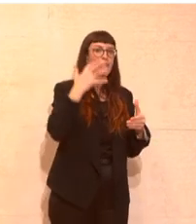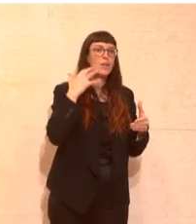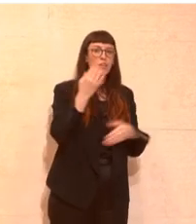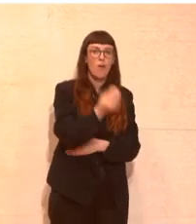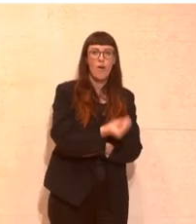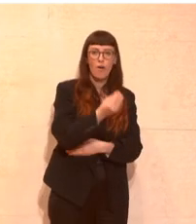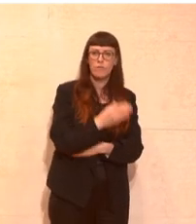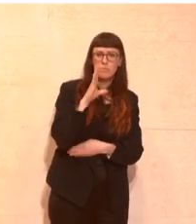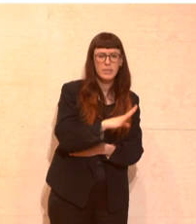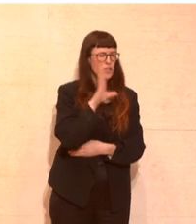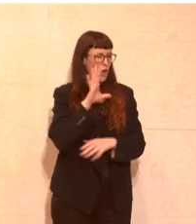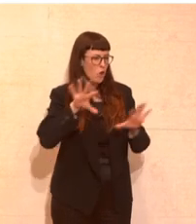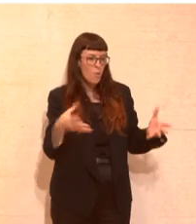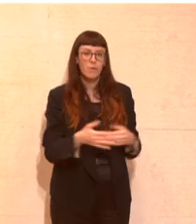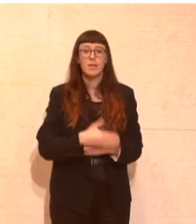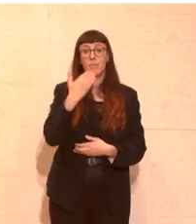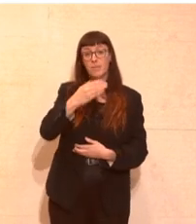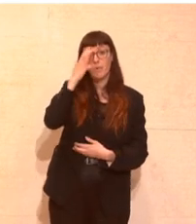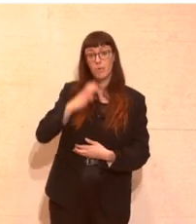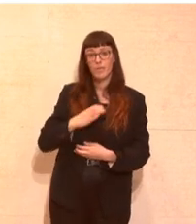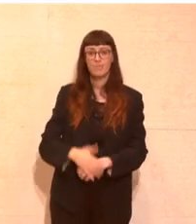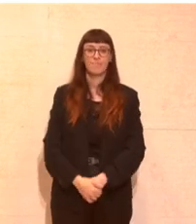remercie de votre attention.